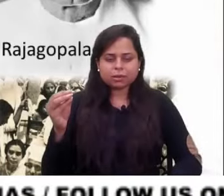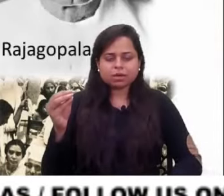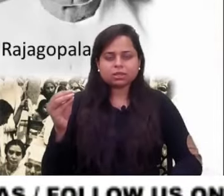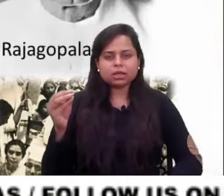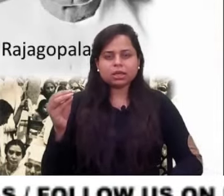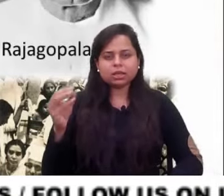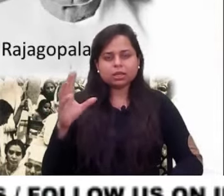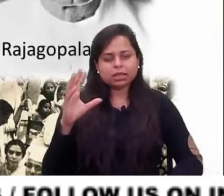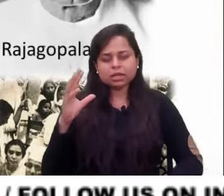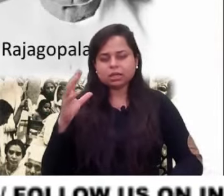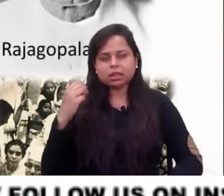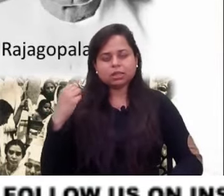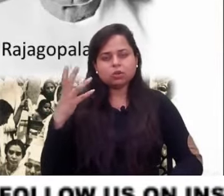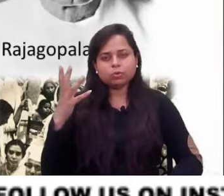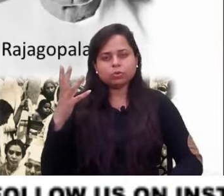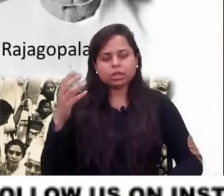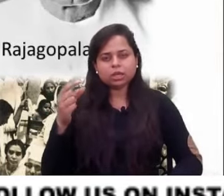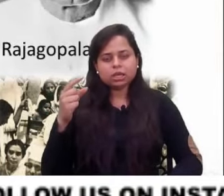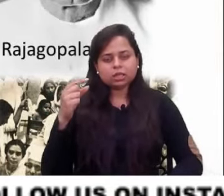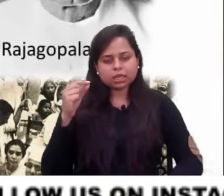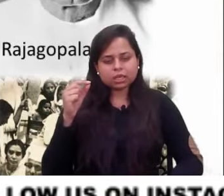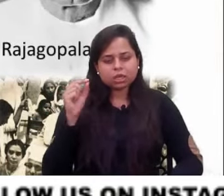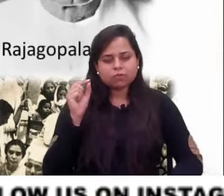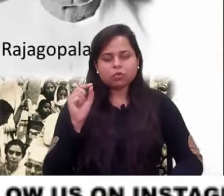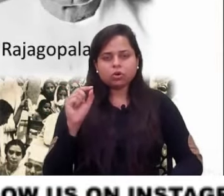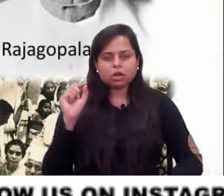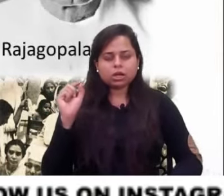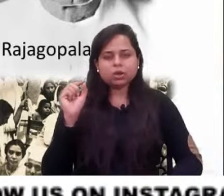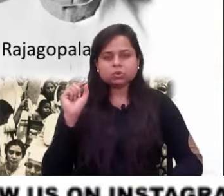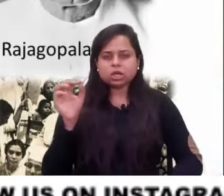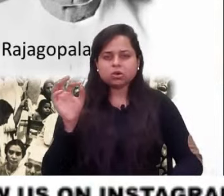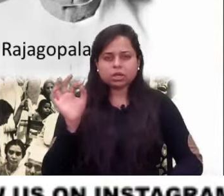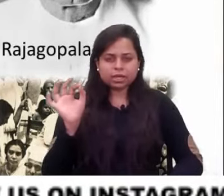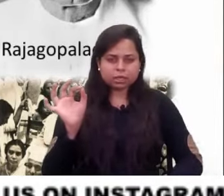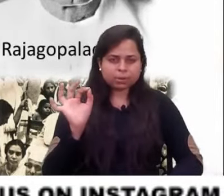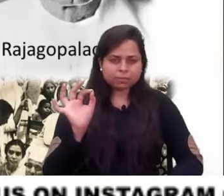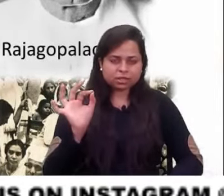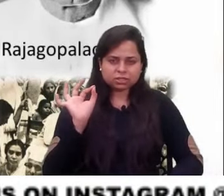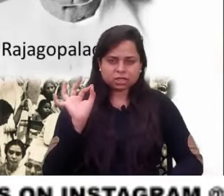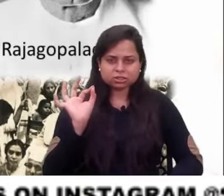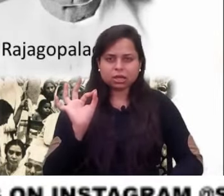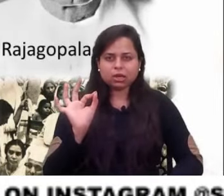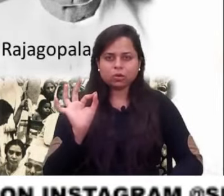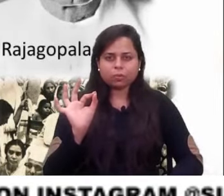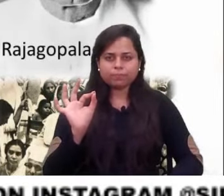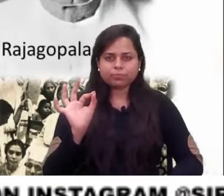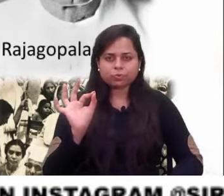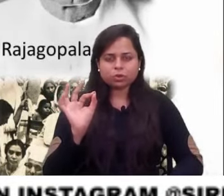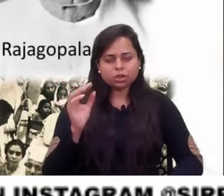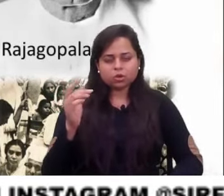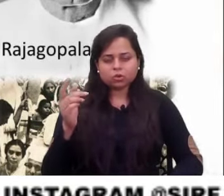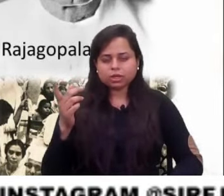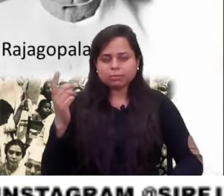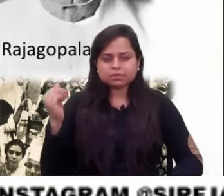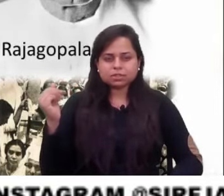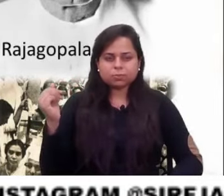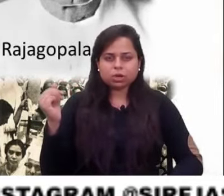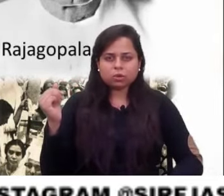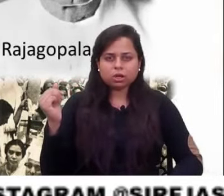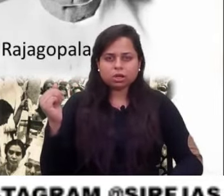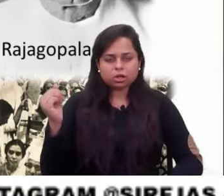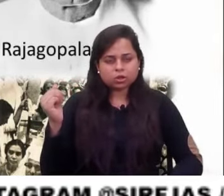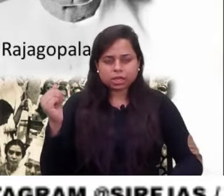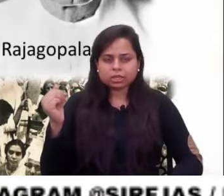भरता कर दिया ताकि वह खड़े हो कि मैं और उनका